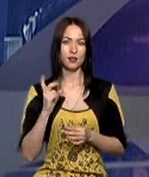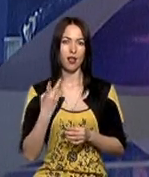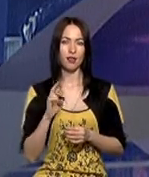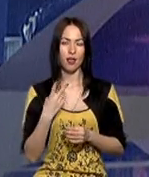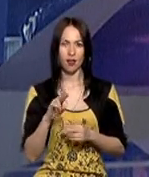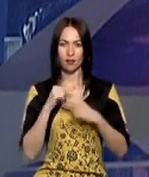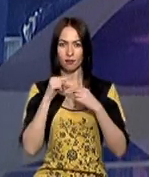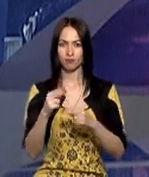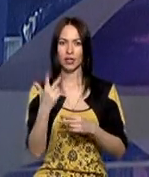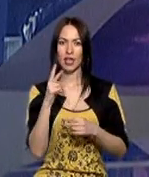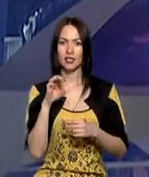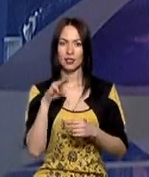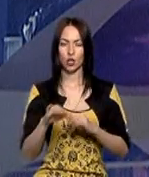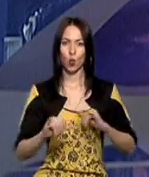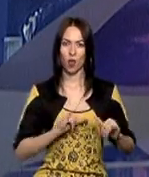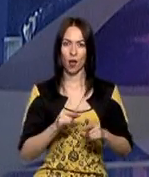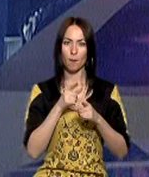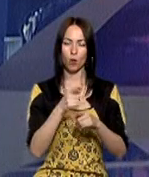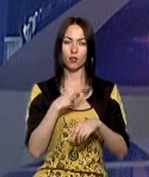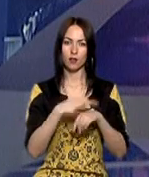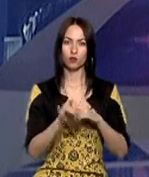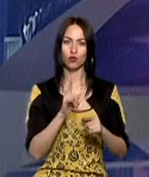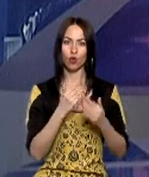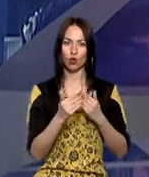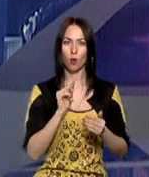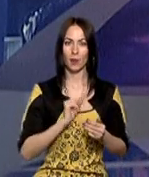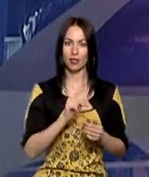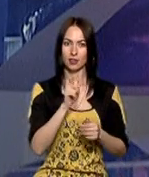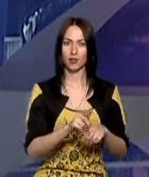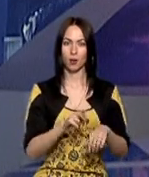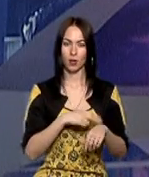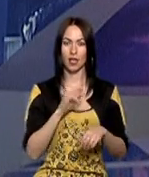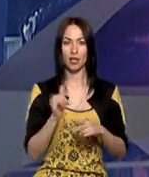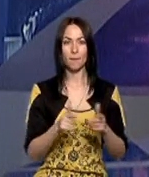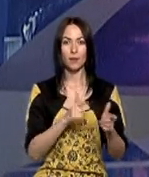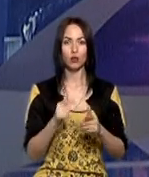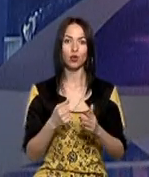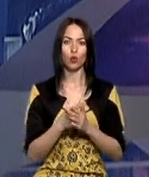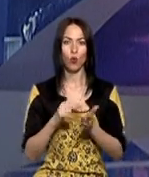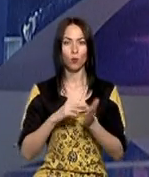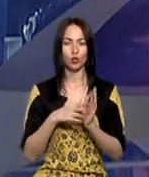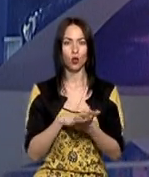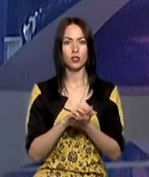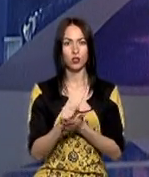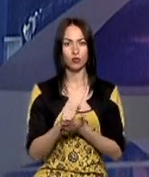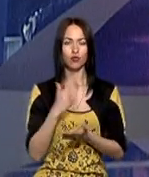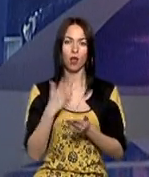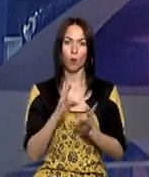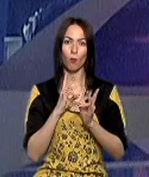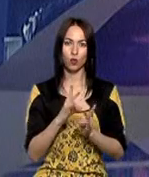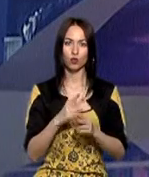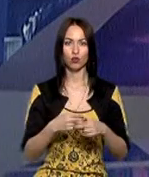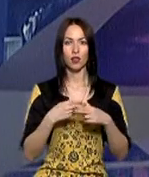Це хуліганство, погроза або насильство щодо працівника правоохоронного органу та підготовка до умисного знищення або